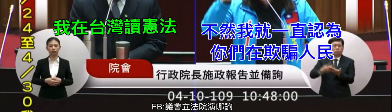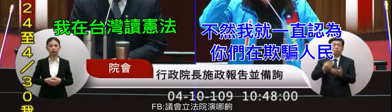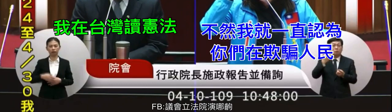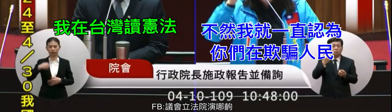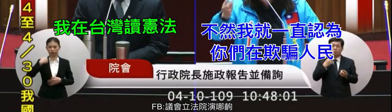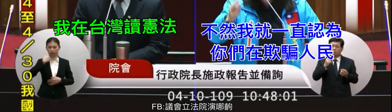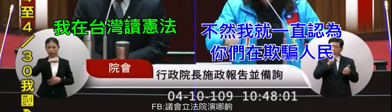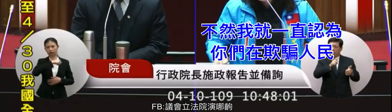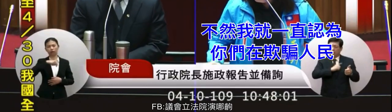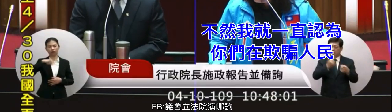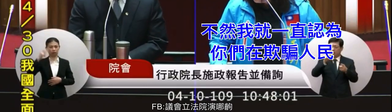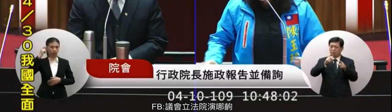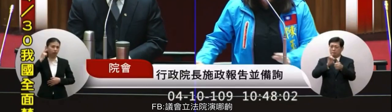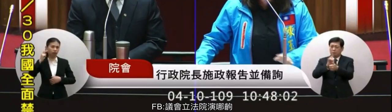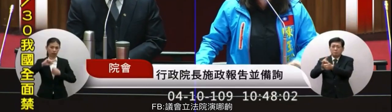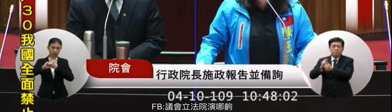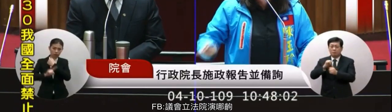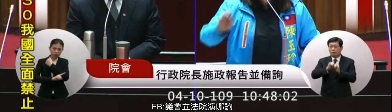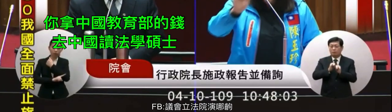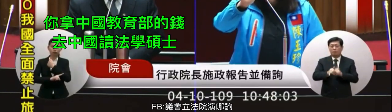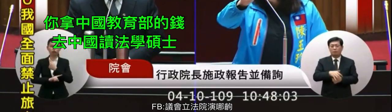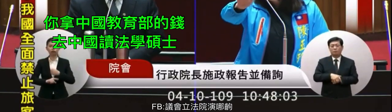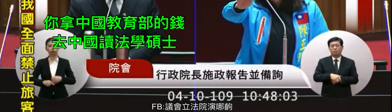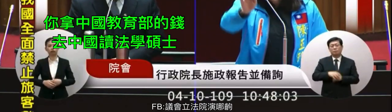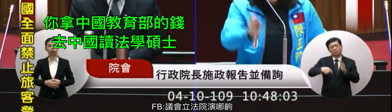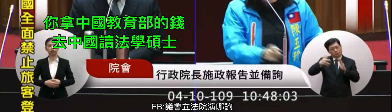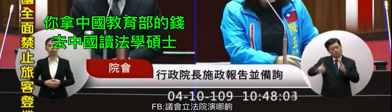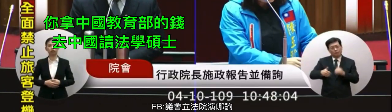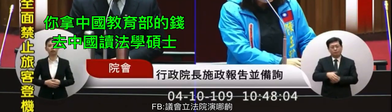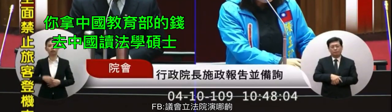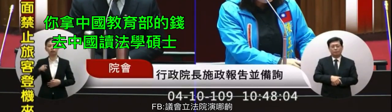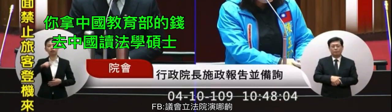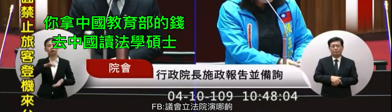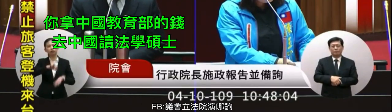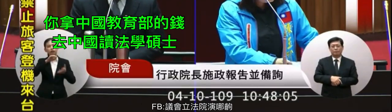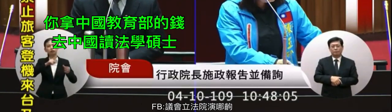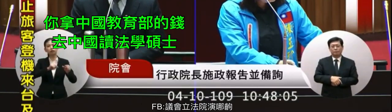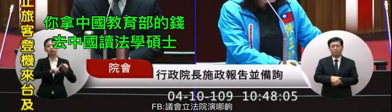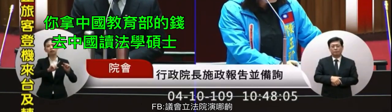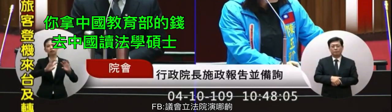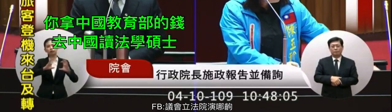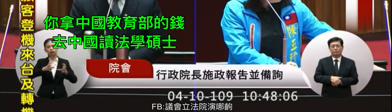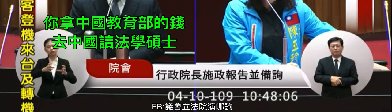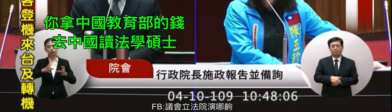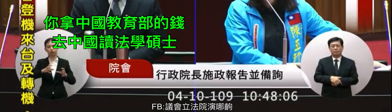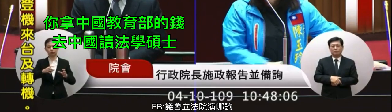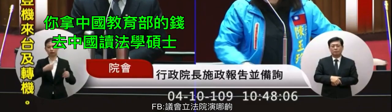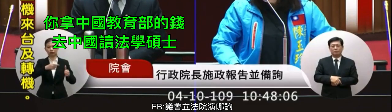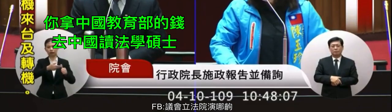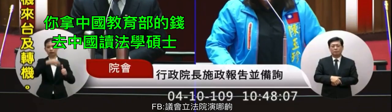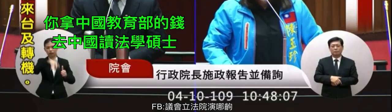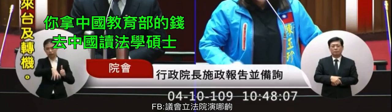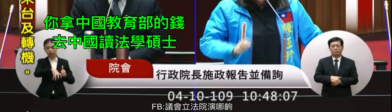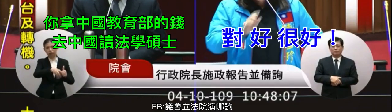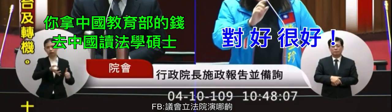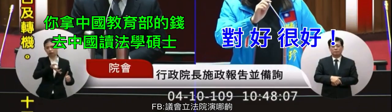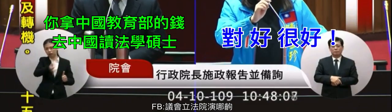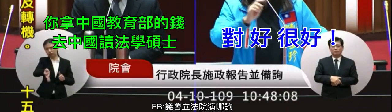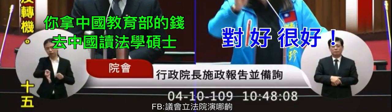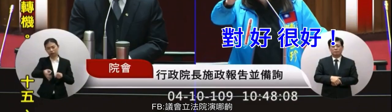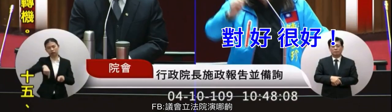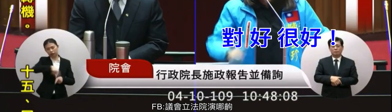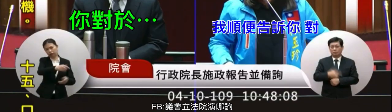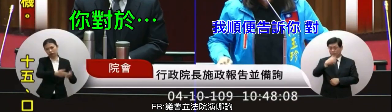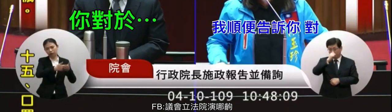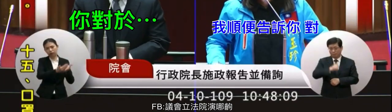就一直认为你们在欺骗人民。不过县长，报告院长， 拿中国教育部的钱去中国读法学硕